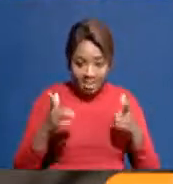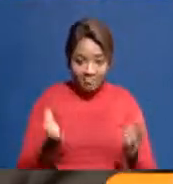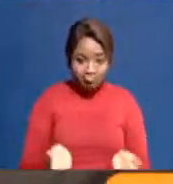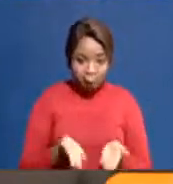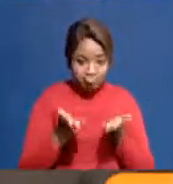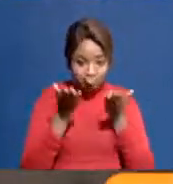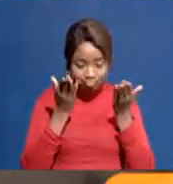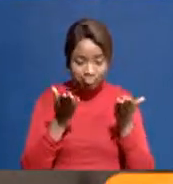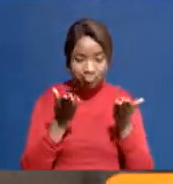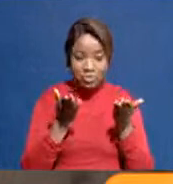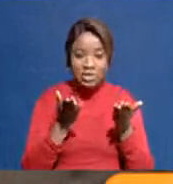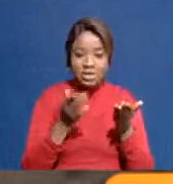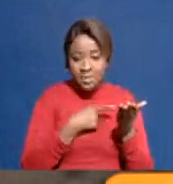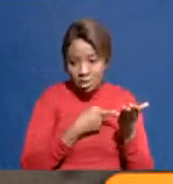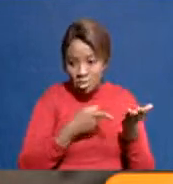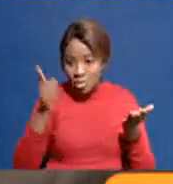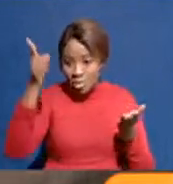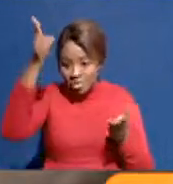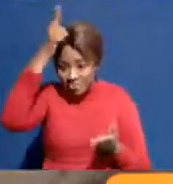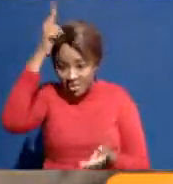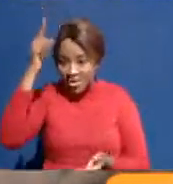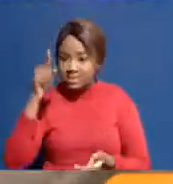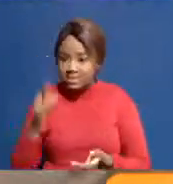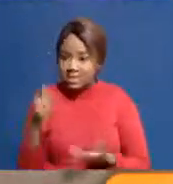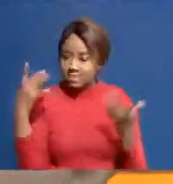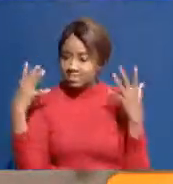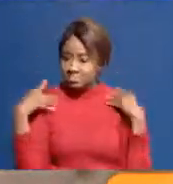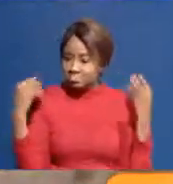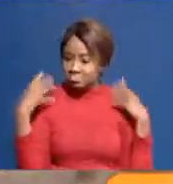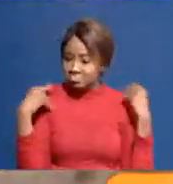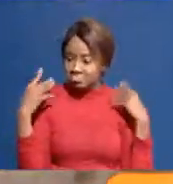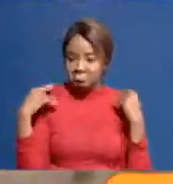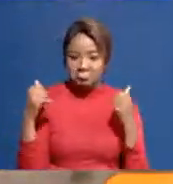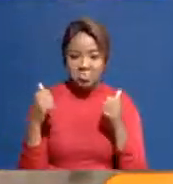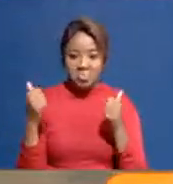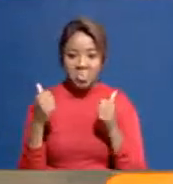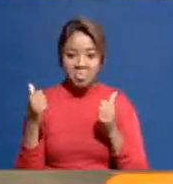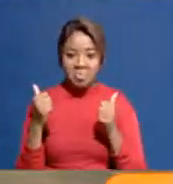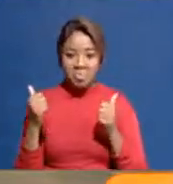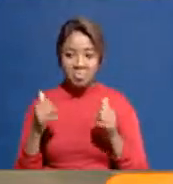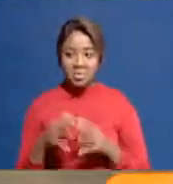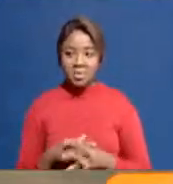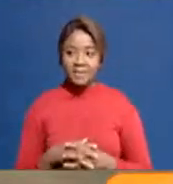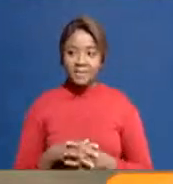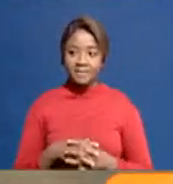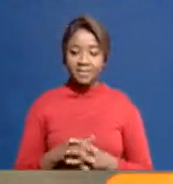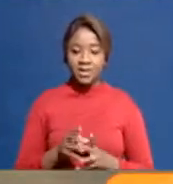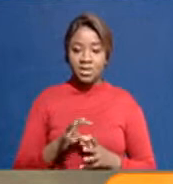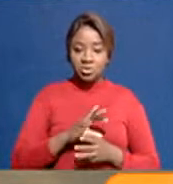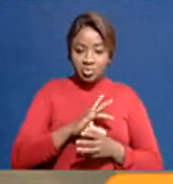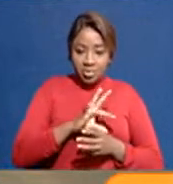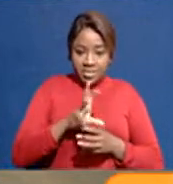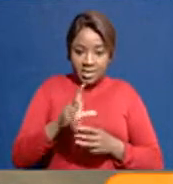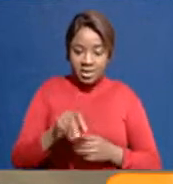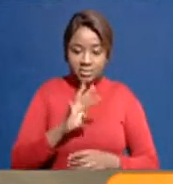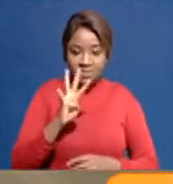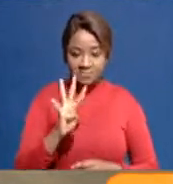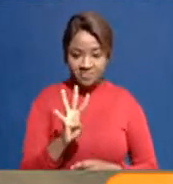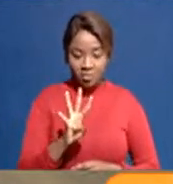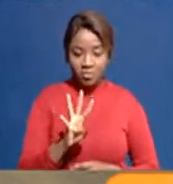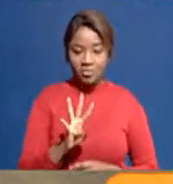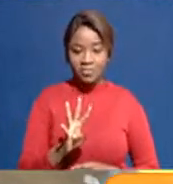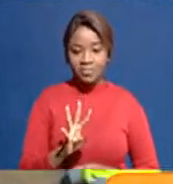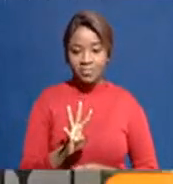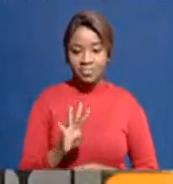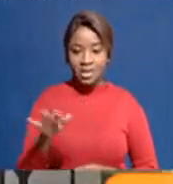and practice what they have been given as empowering lives international. Kati ya kaunti hizo nne za mkoa wa